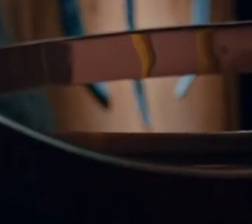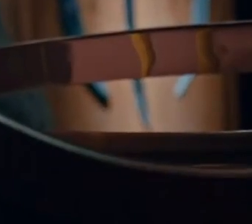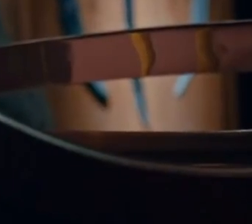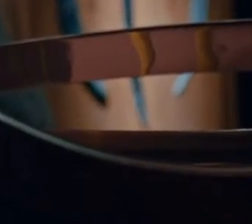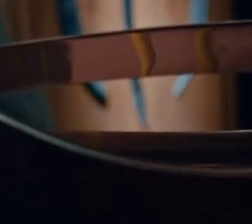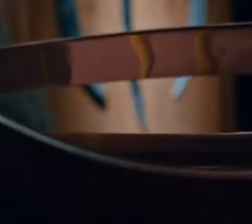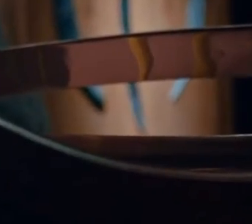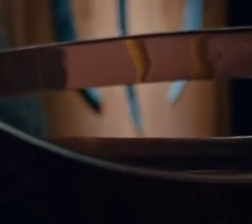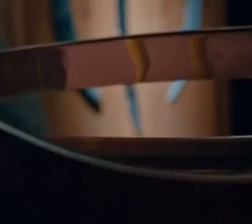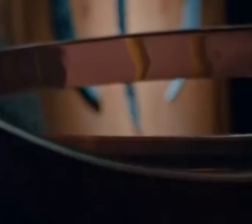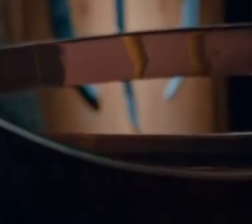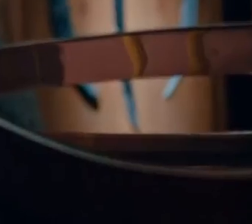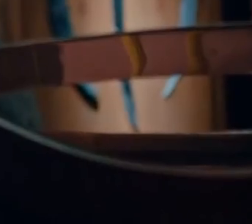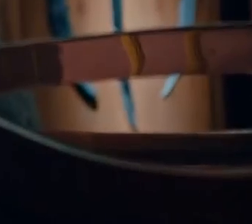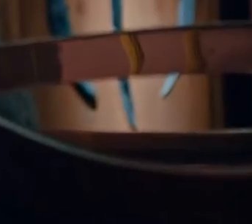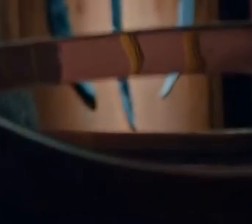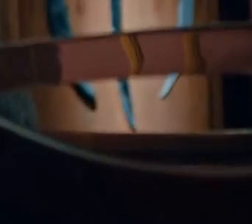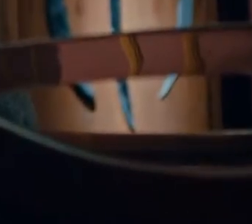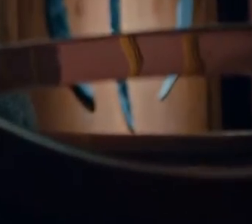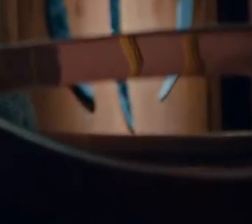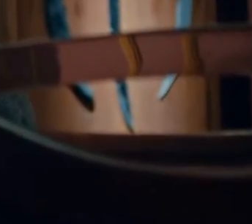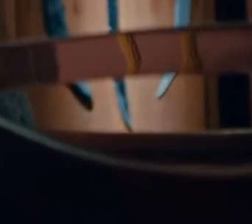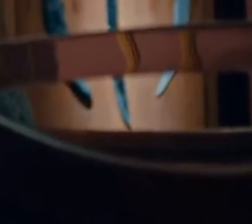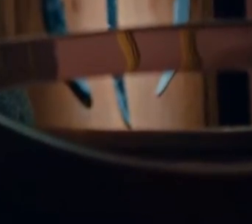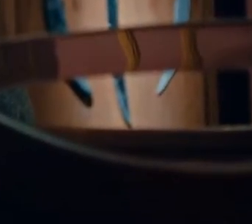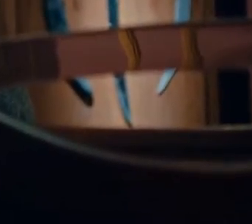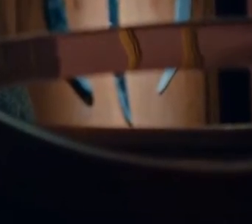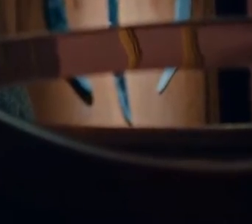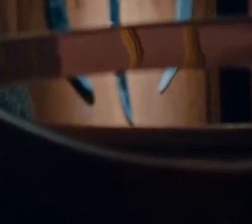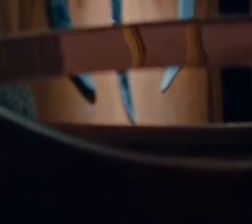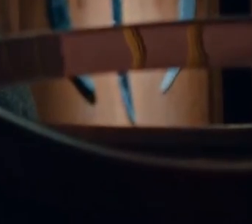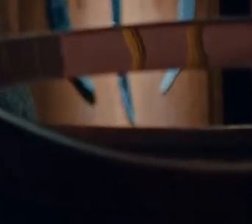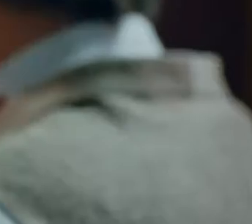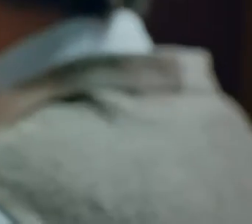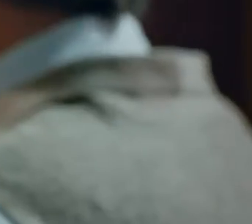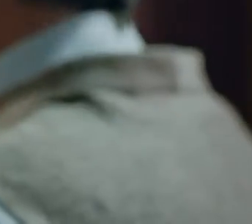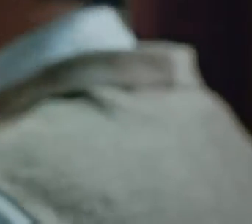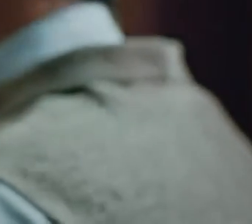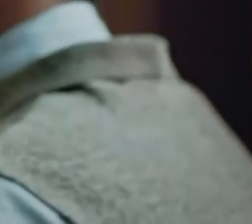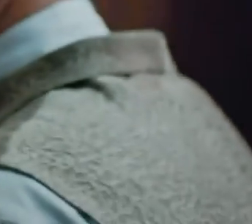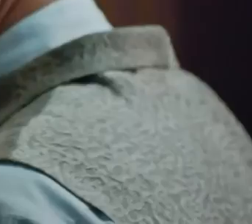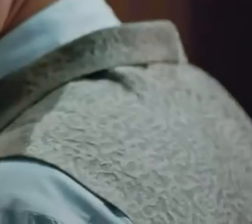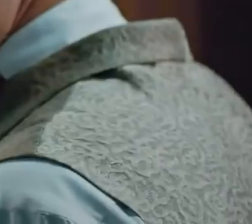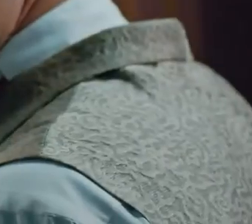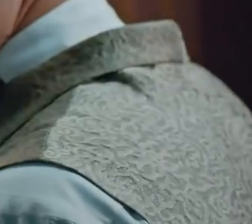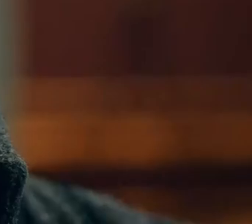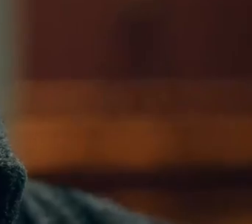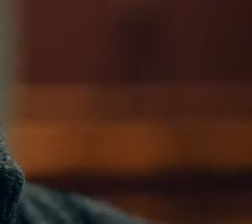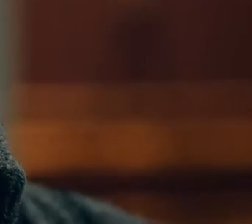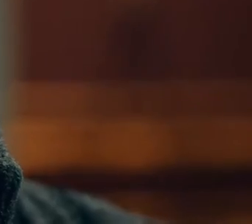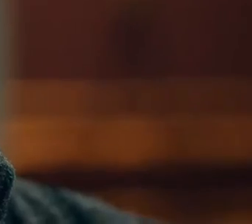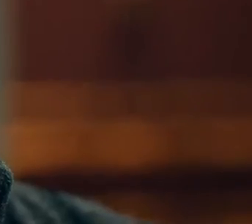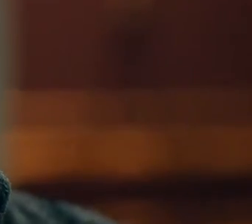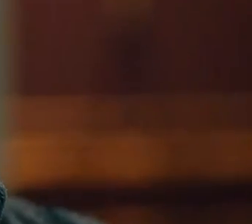Eli sergilediği kabzası yılan başı şeklindeki kılıca uzandı. Cem'in gözleri onun ellerinin hareketinde. Biraz tırsmış,